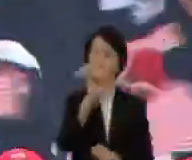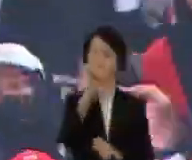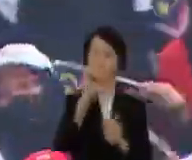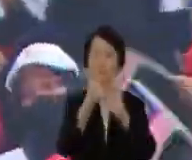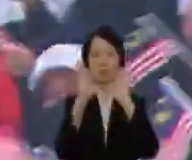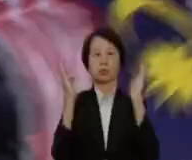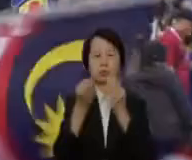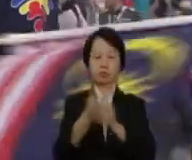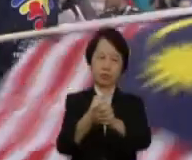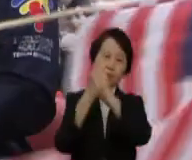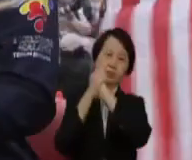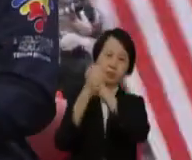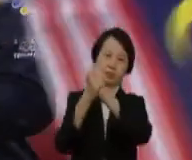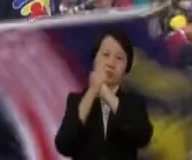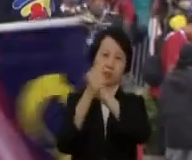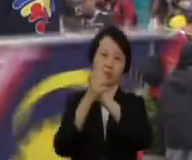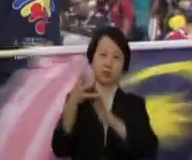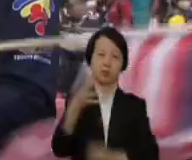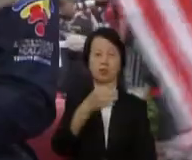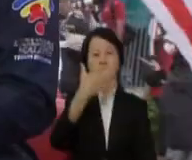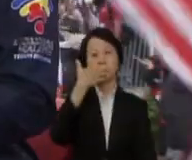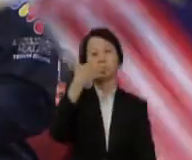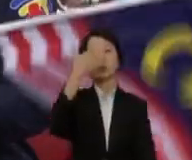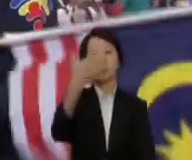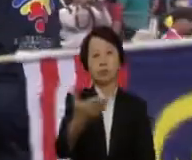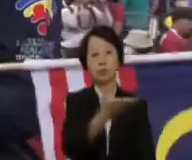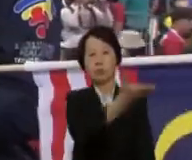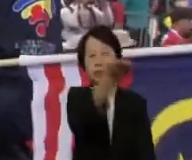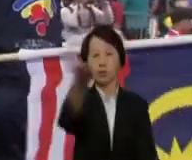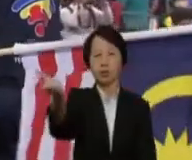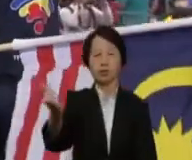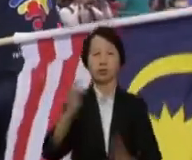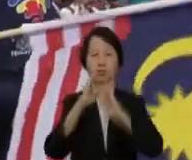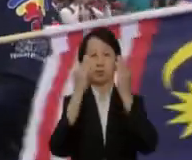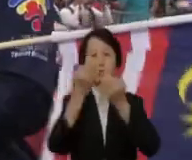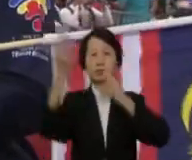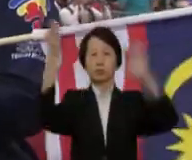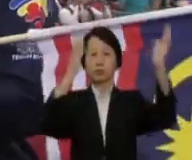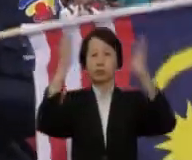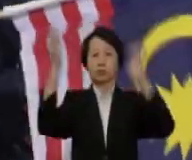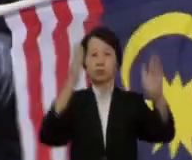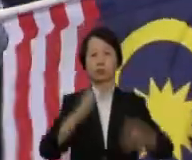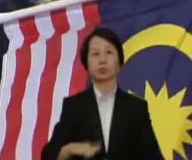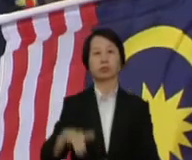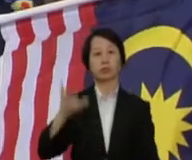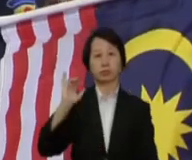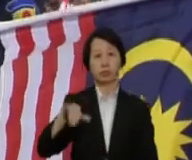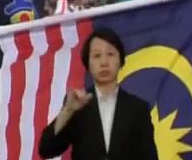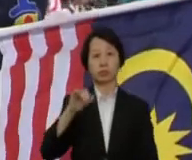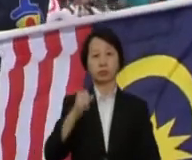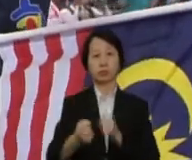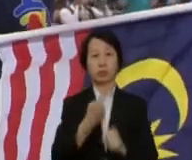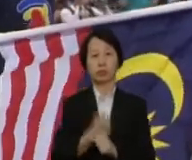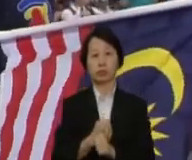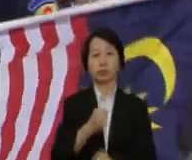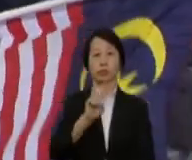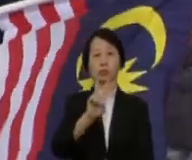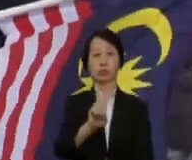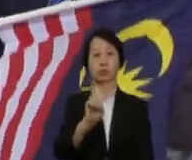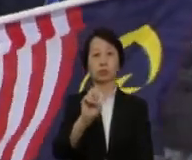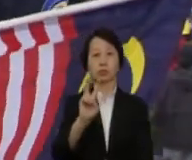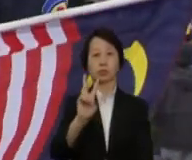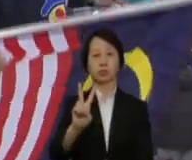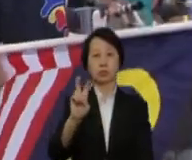keluarga. Tahniah dan terima kasih untuk semua keluarga Malaysia. Ya, pada tahun 2020